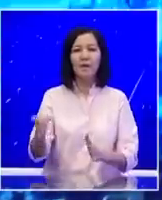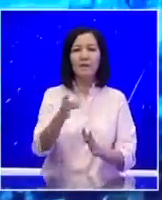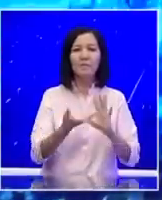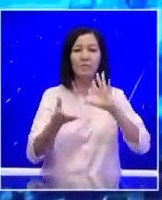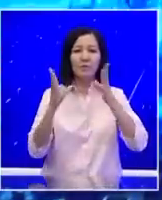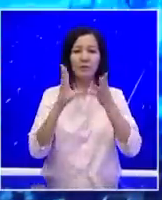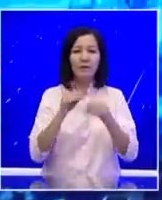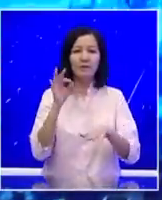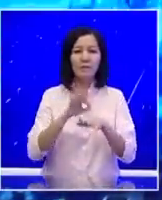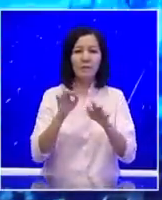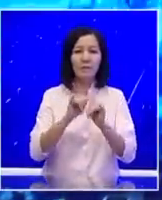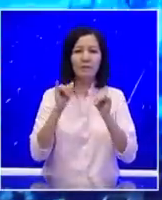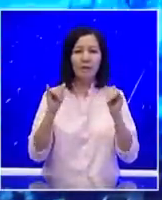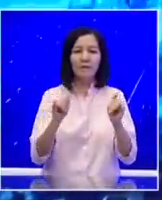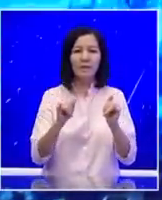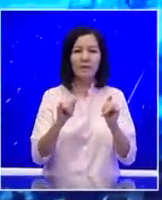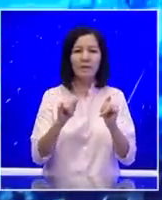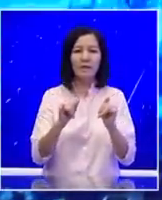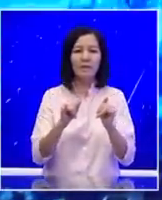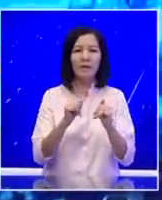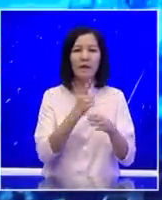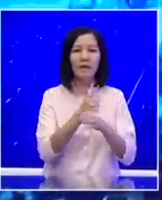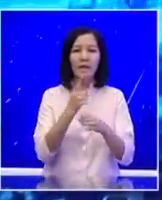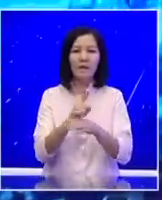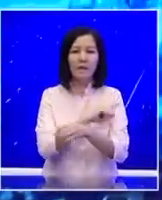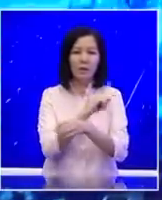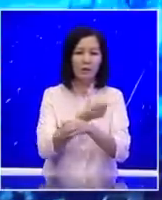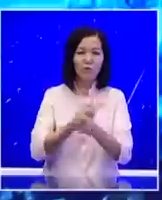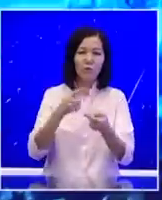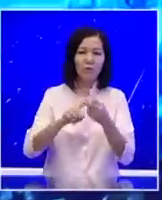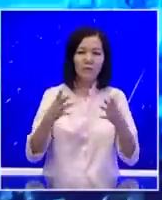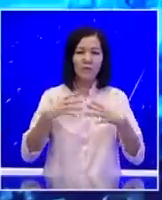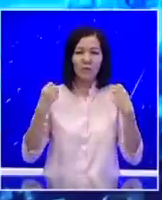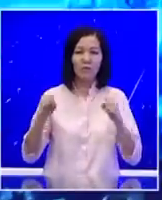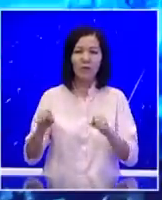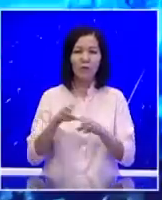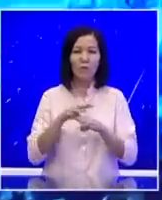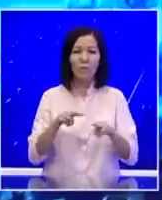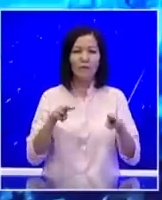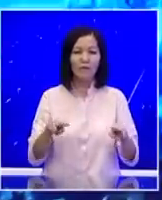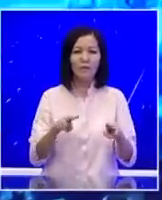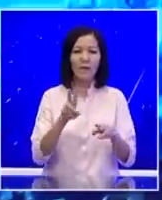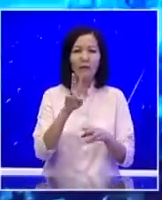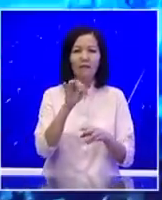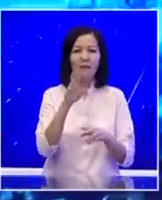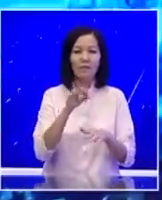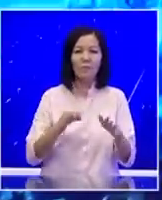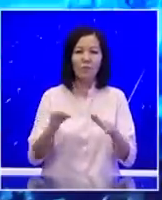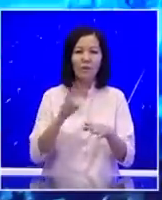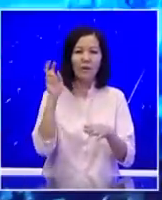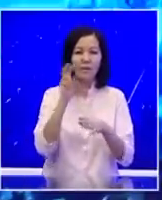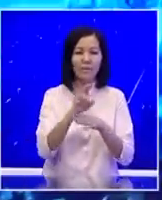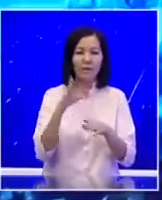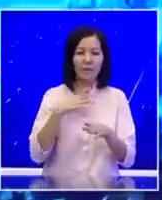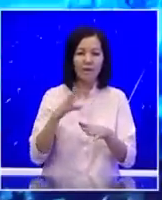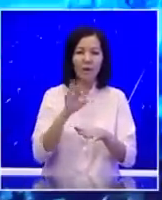Республика аумағындағы дерттің дендеп карантиннің күшейтілуіне байланысты. Денсаулық сақтау вице-министрі Камалжан Надыров облысымызға